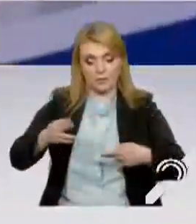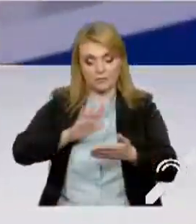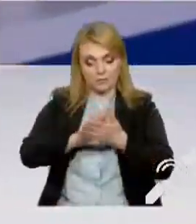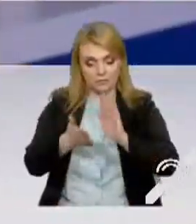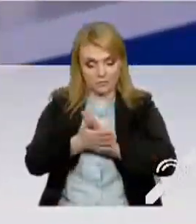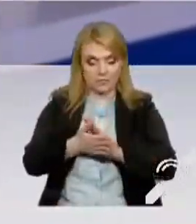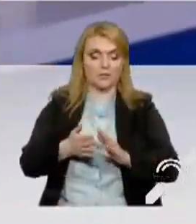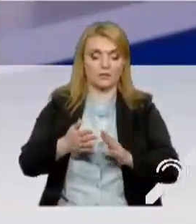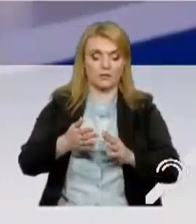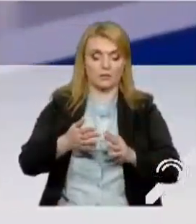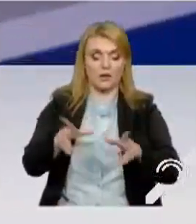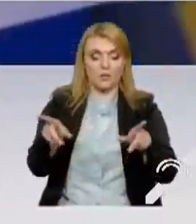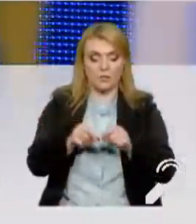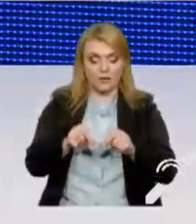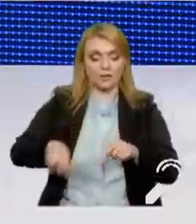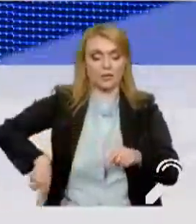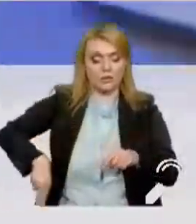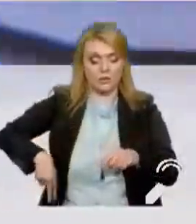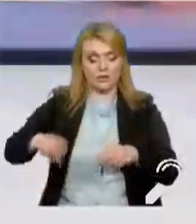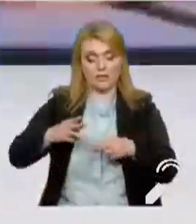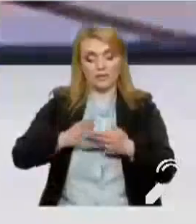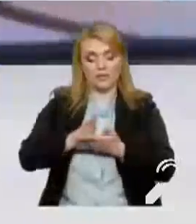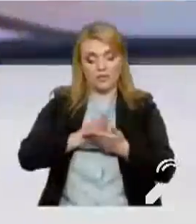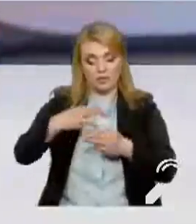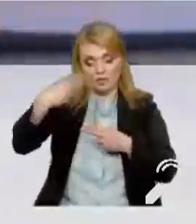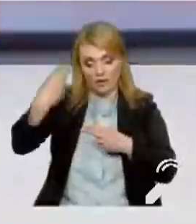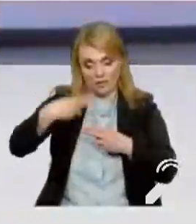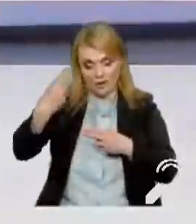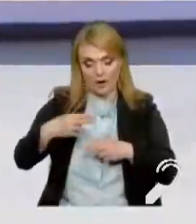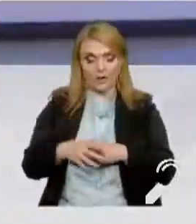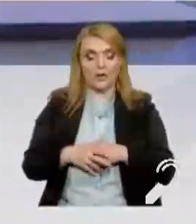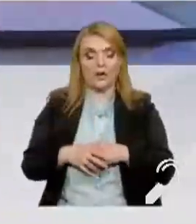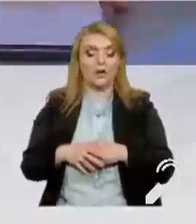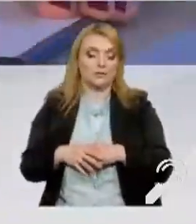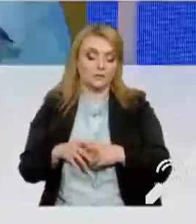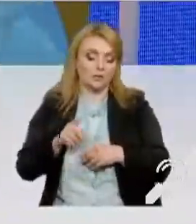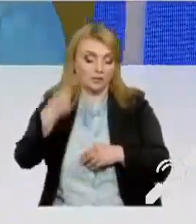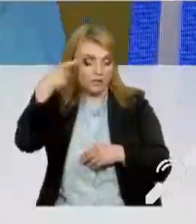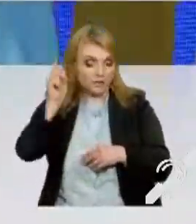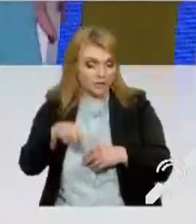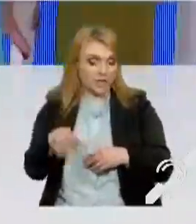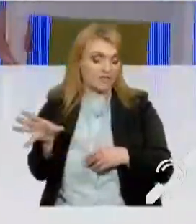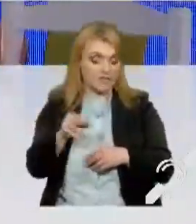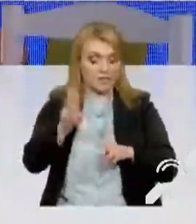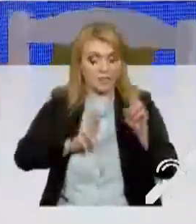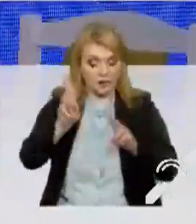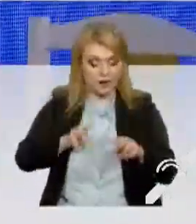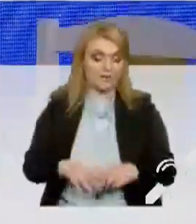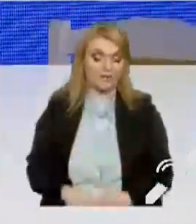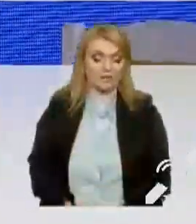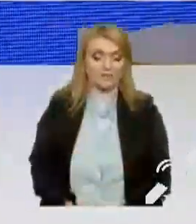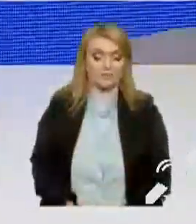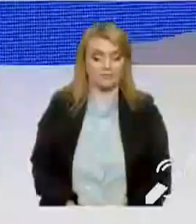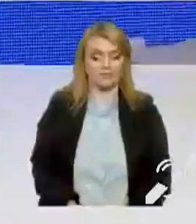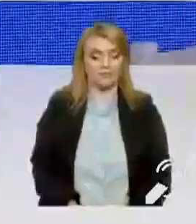cu Serviciul Vamal, dar și unul cu Universitatea de Stat pentru a organiza un program de formare continuă post-master în